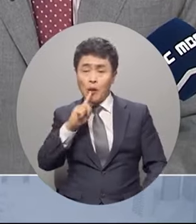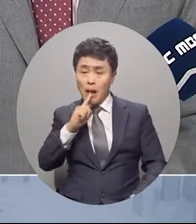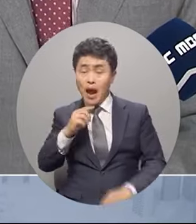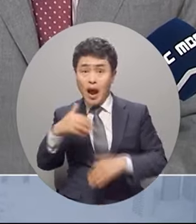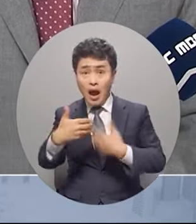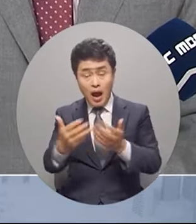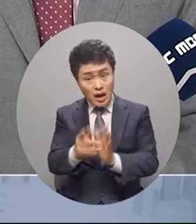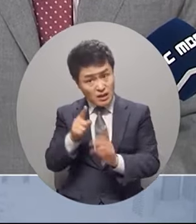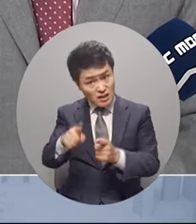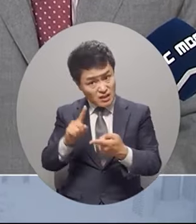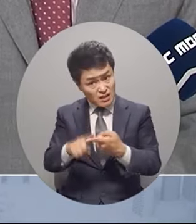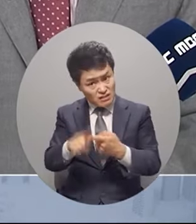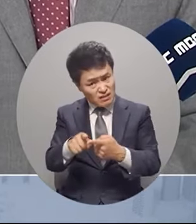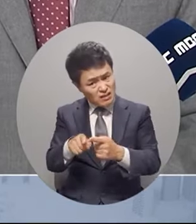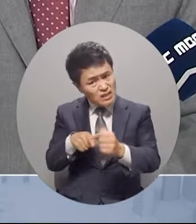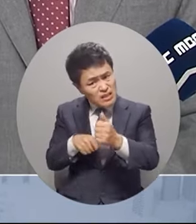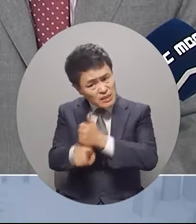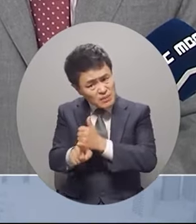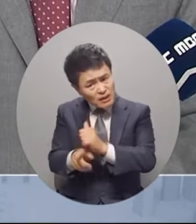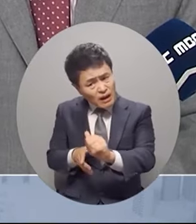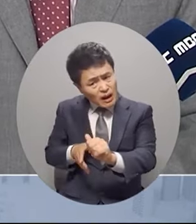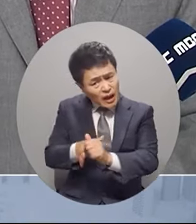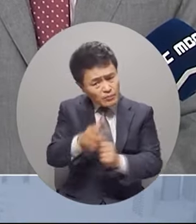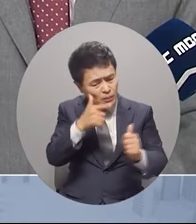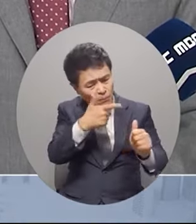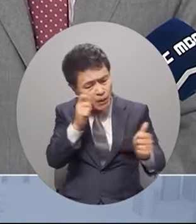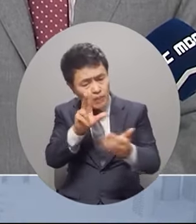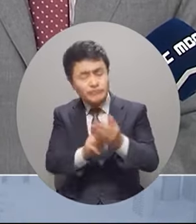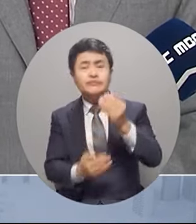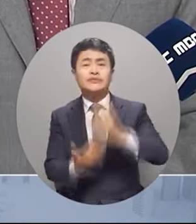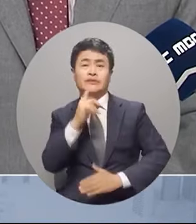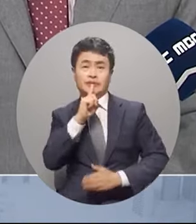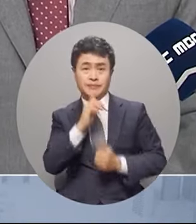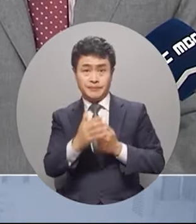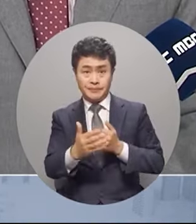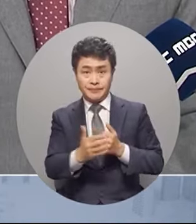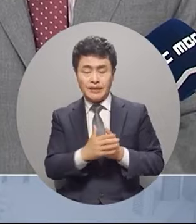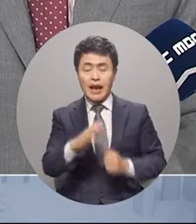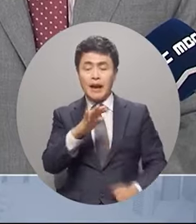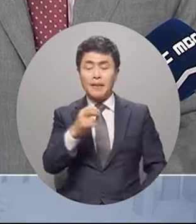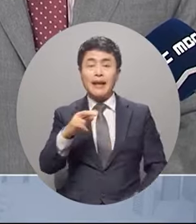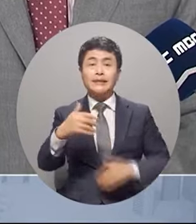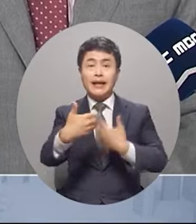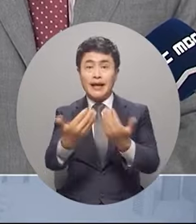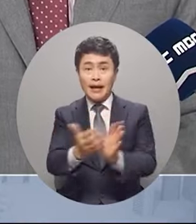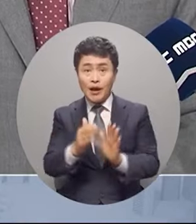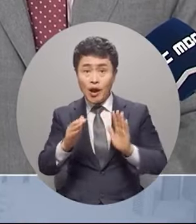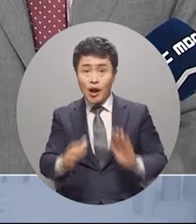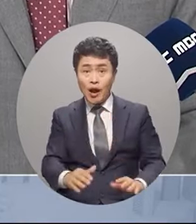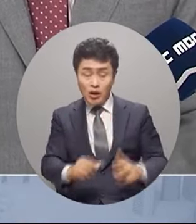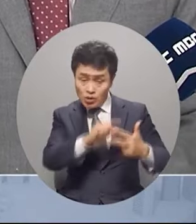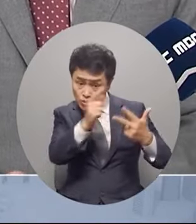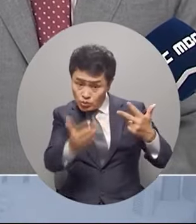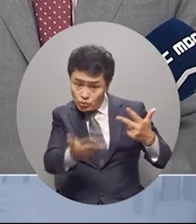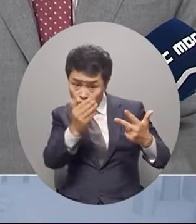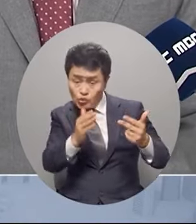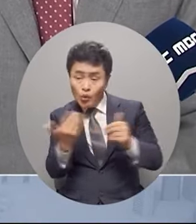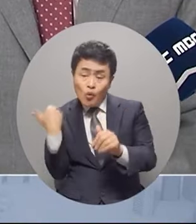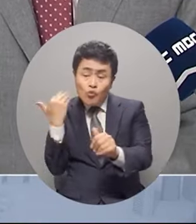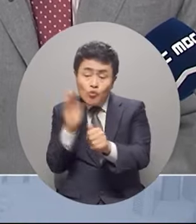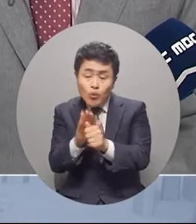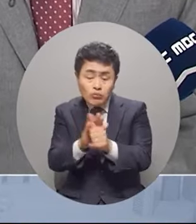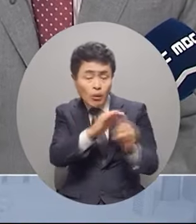수사가 암살 시도를 불러왔다고 주장했습니다 여기에다 바이 대통령이 이달 초 후원자들과 전화통화를